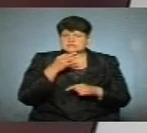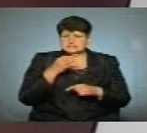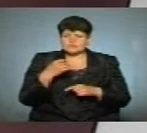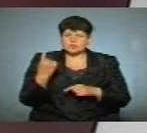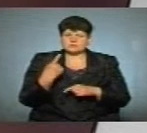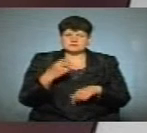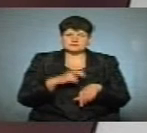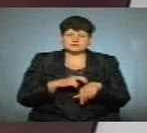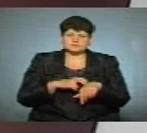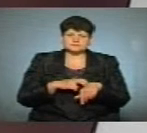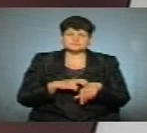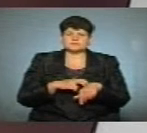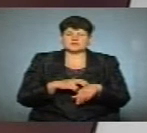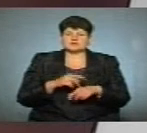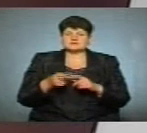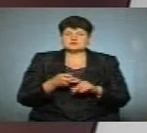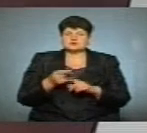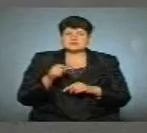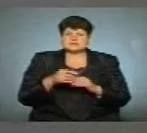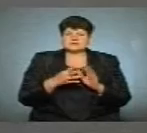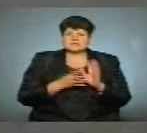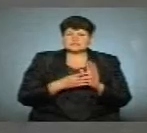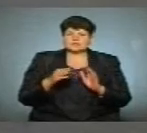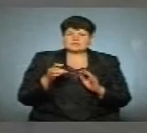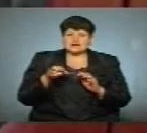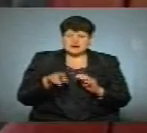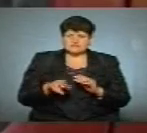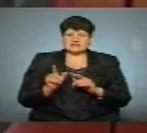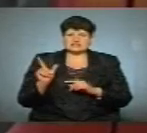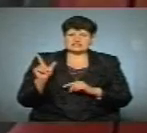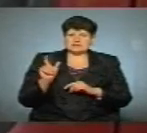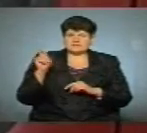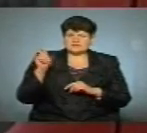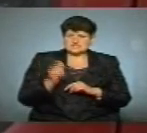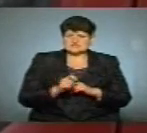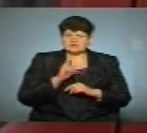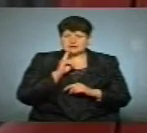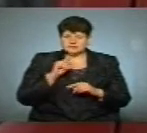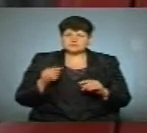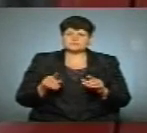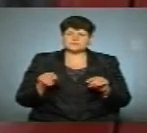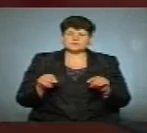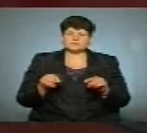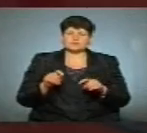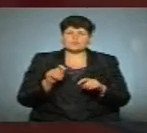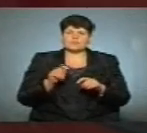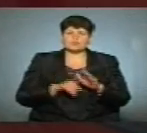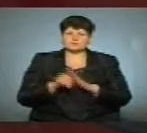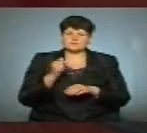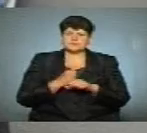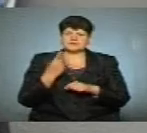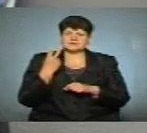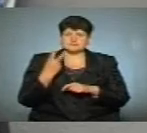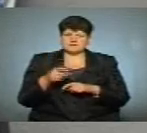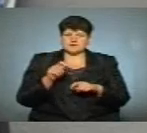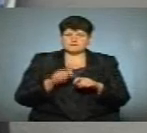обласний епідеміолог Володимир Паничев. Через це 19 травня на в'їздах до Кременця поновили роботу 2 контрольно-пропускні пости. На